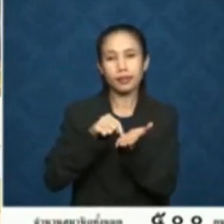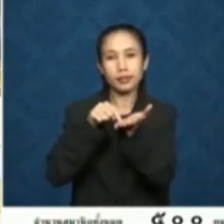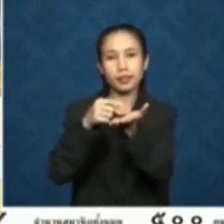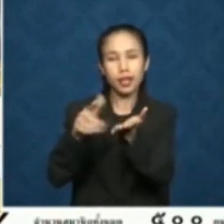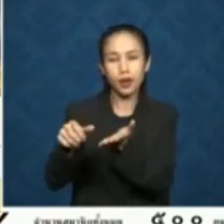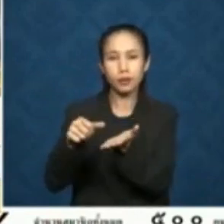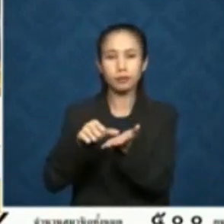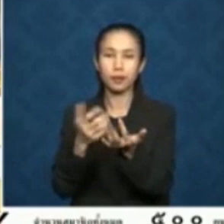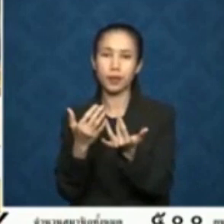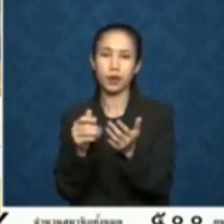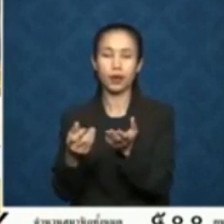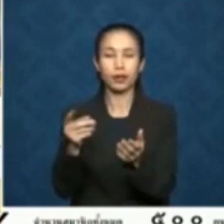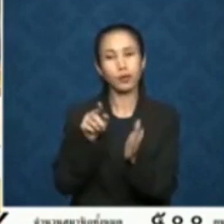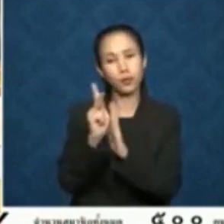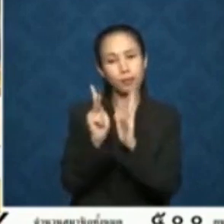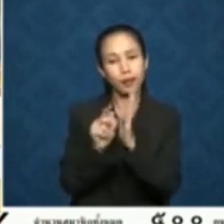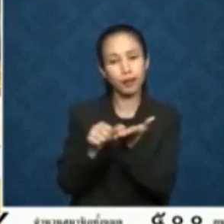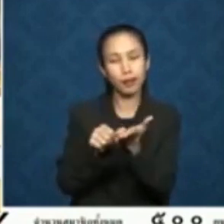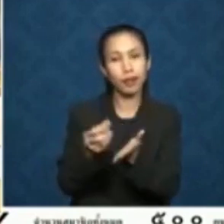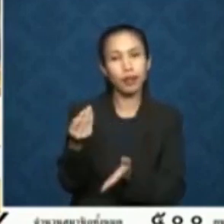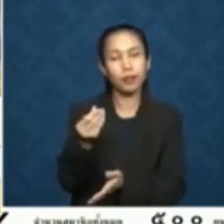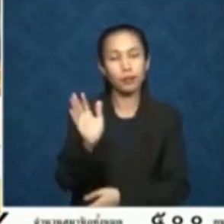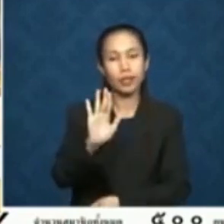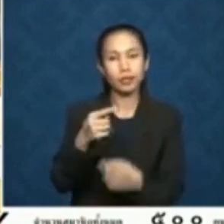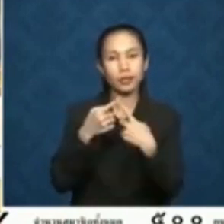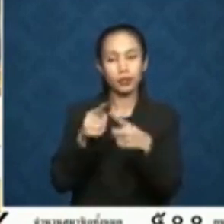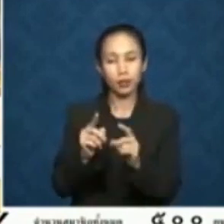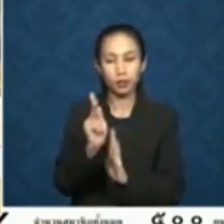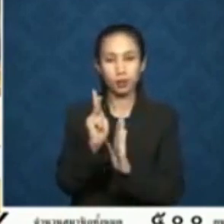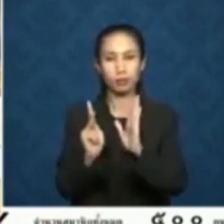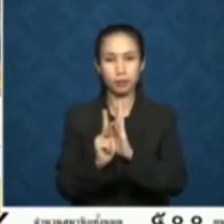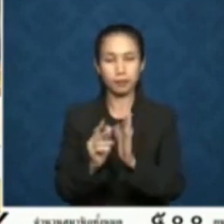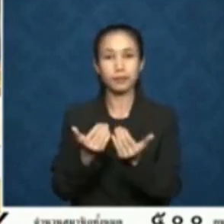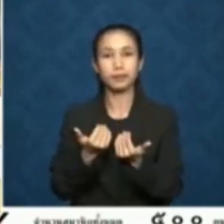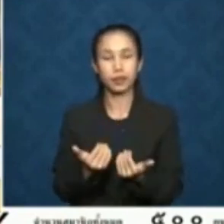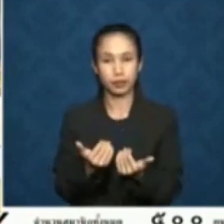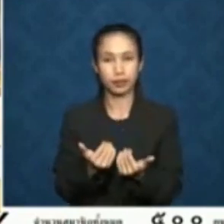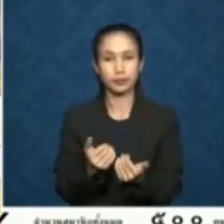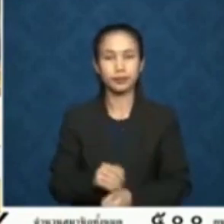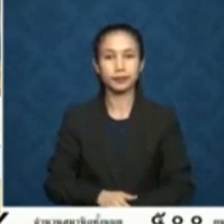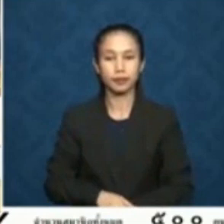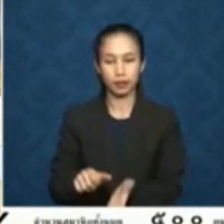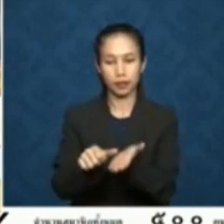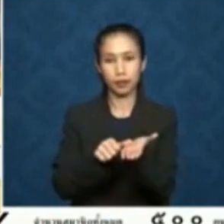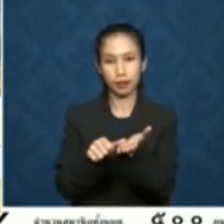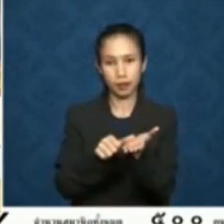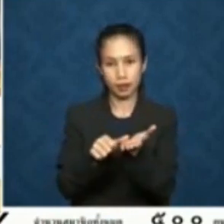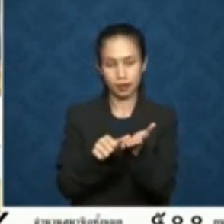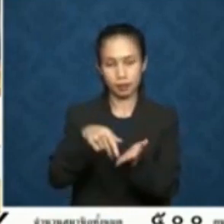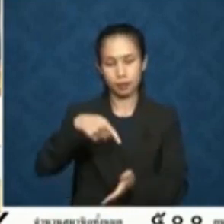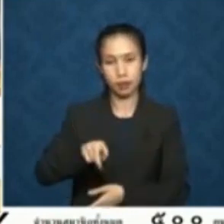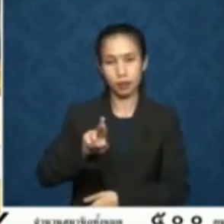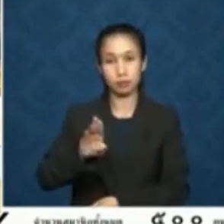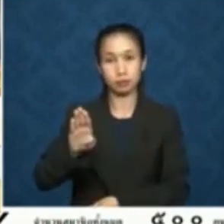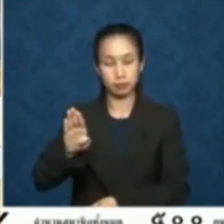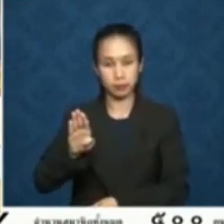ที่เราได้เห็นกันอยู่นะครับเพราะฉะนั้นการที่รัฐบาลเนี่ยปัจจุบันนี้ได้มีพระบัญญัตินะครับแก้ไขพระกำหน